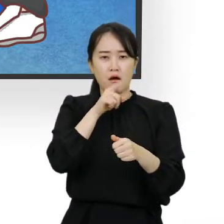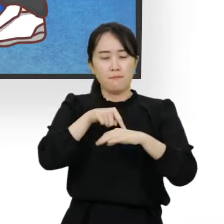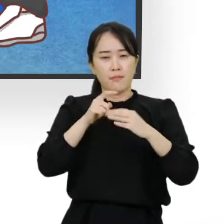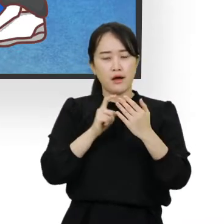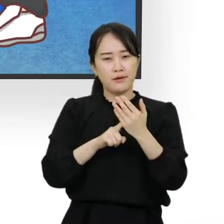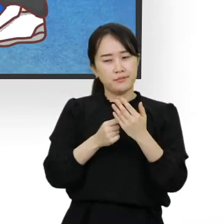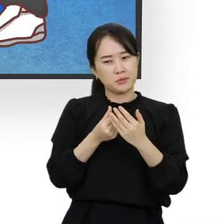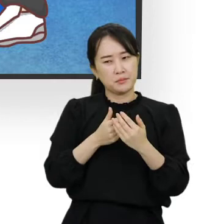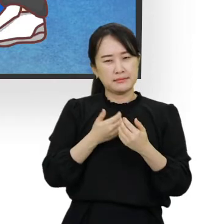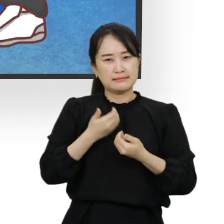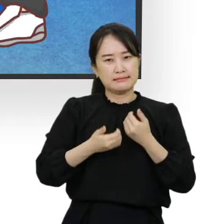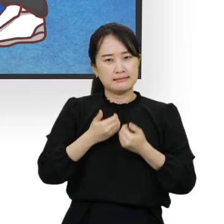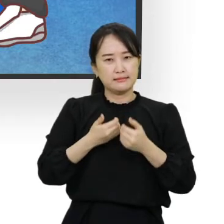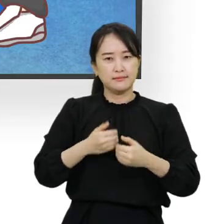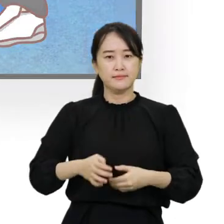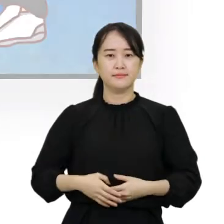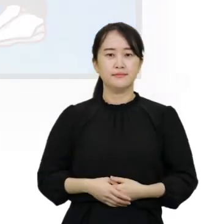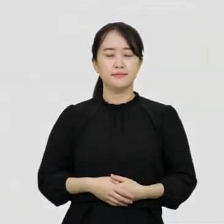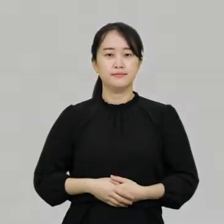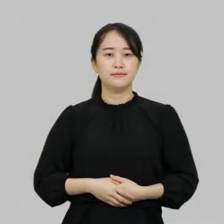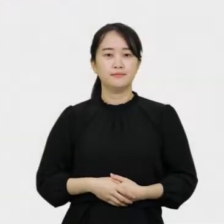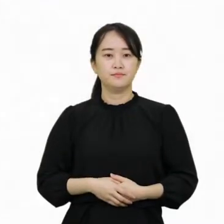마음이 복잡해졌습니다.